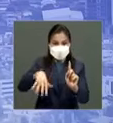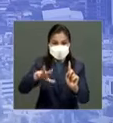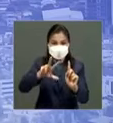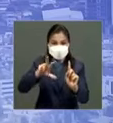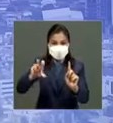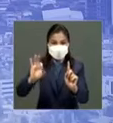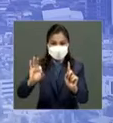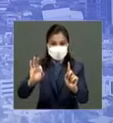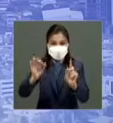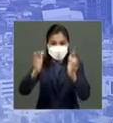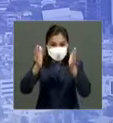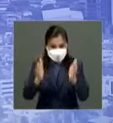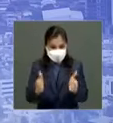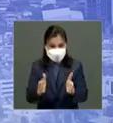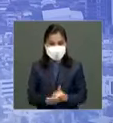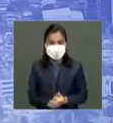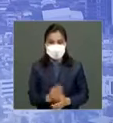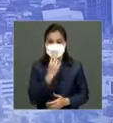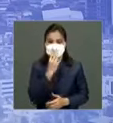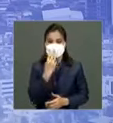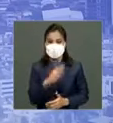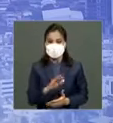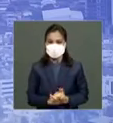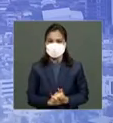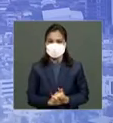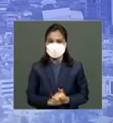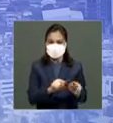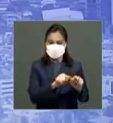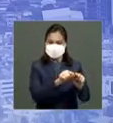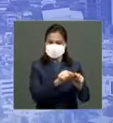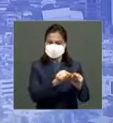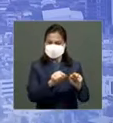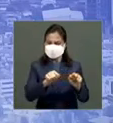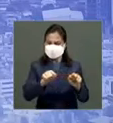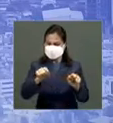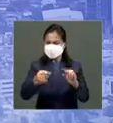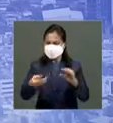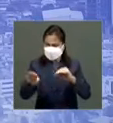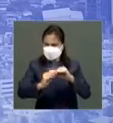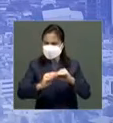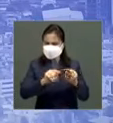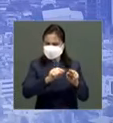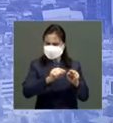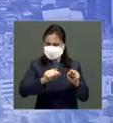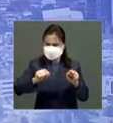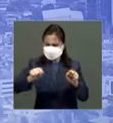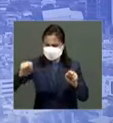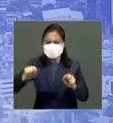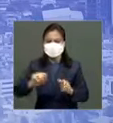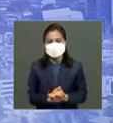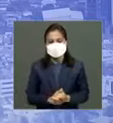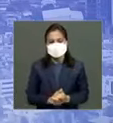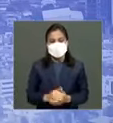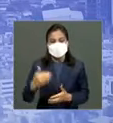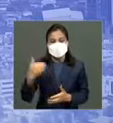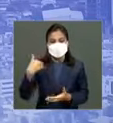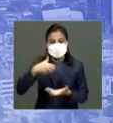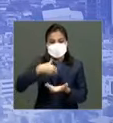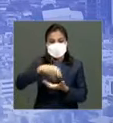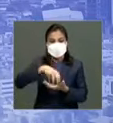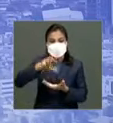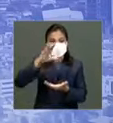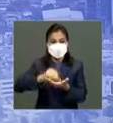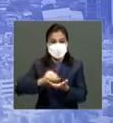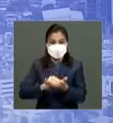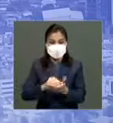15,309 รายนะครับแนวโน้มทรงๆออกไปทางสูงขึ้นด้วยนะครับมีการรายงานว่าเขต